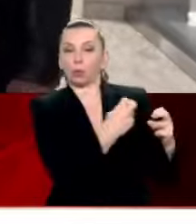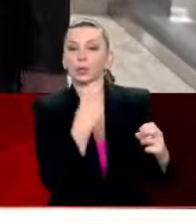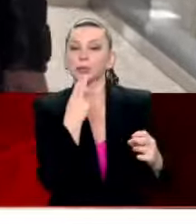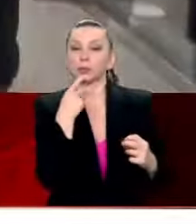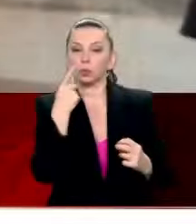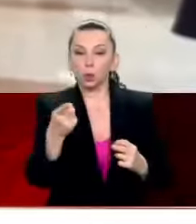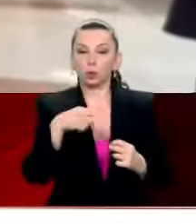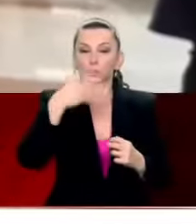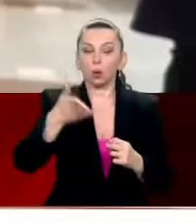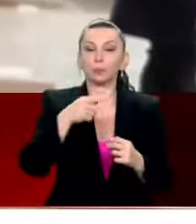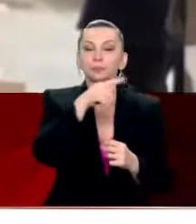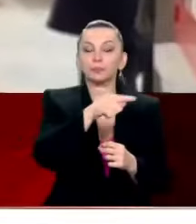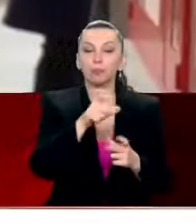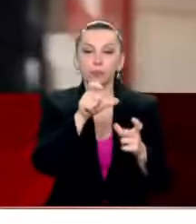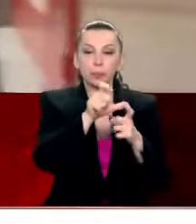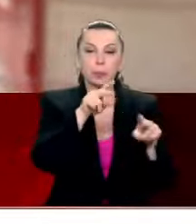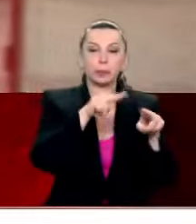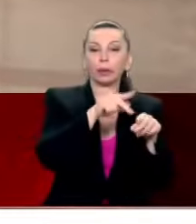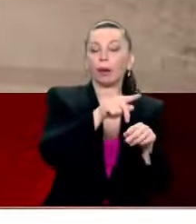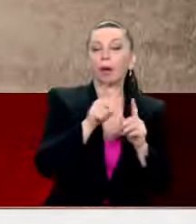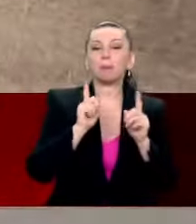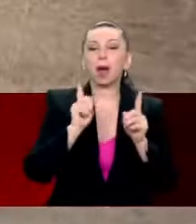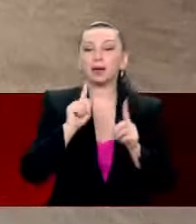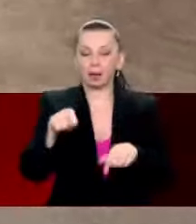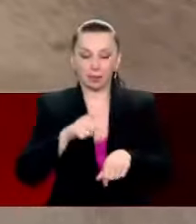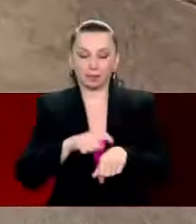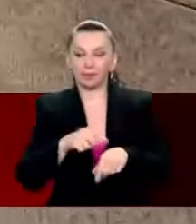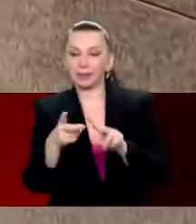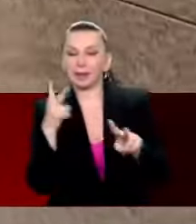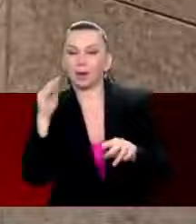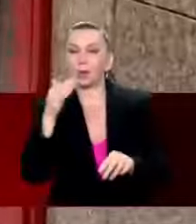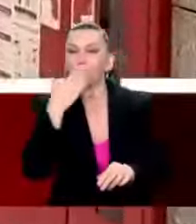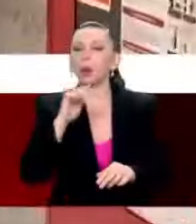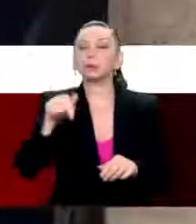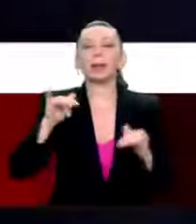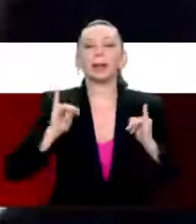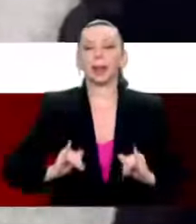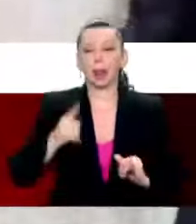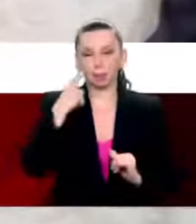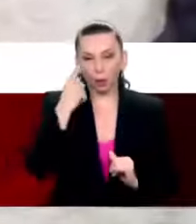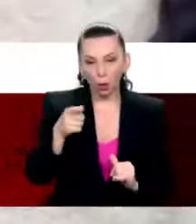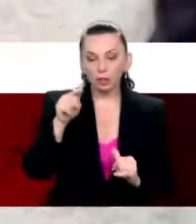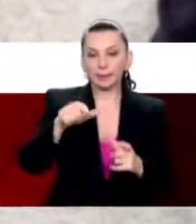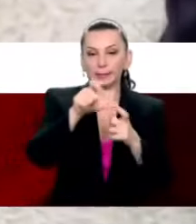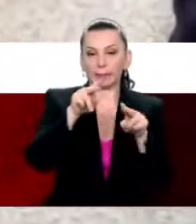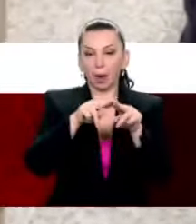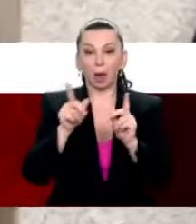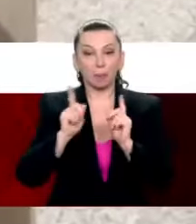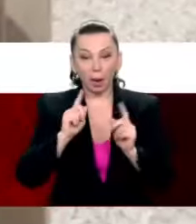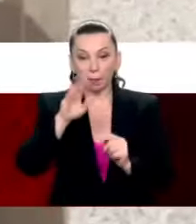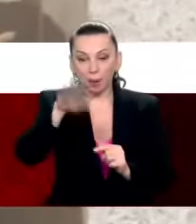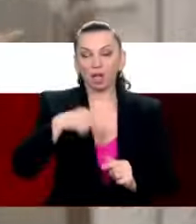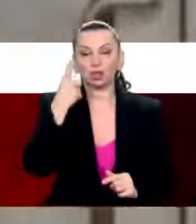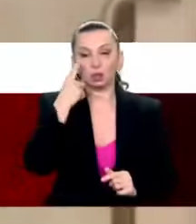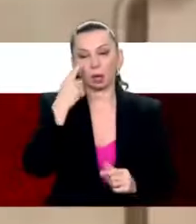geçen duruşma Semih Kaya'ya sıra gelmedi. Bugün işte dinlenme sırası Semih Kaya'da. Mahkeme onu tanık